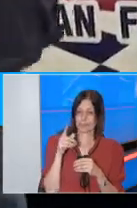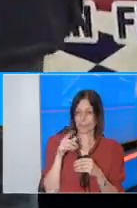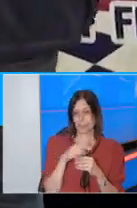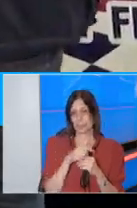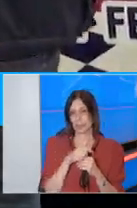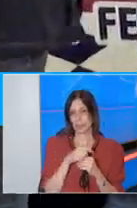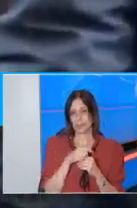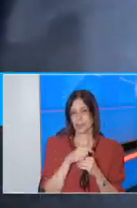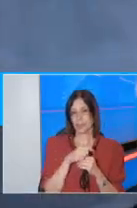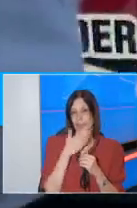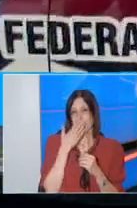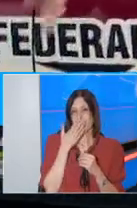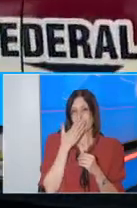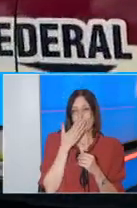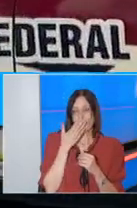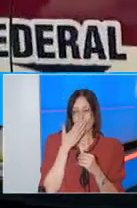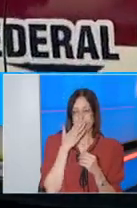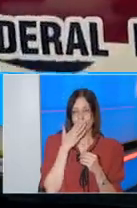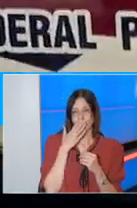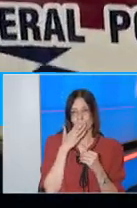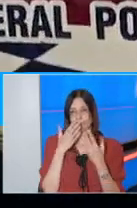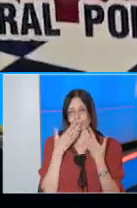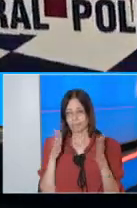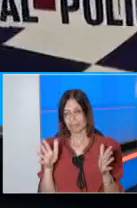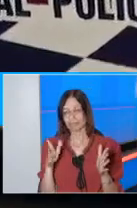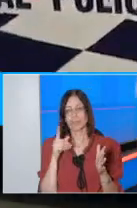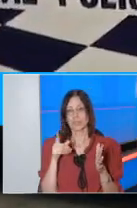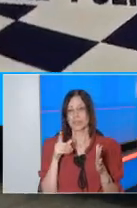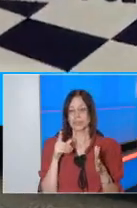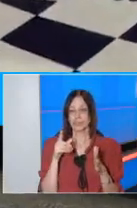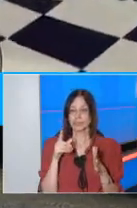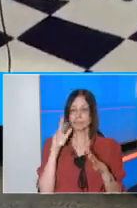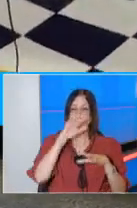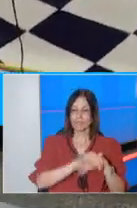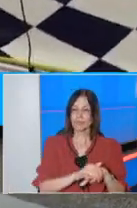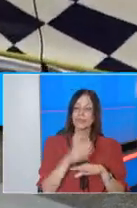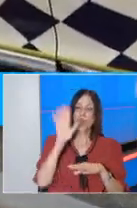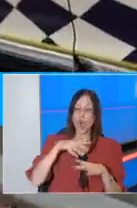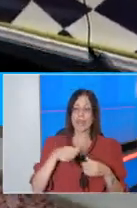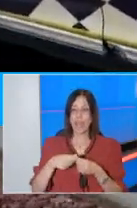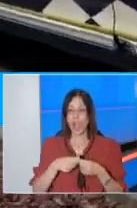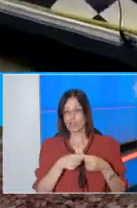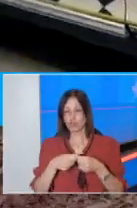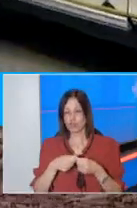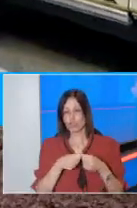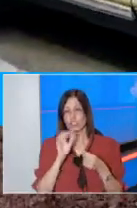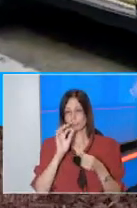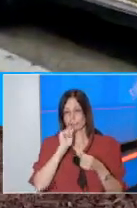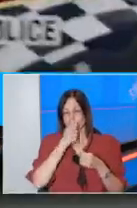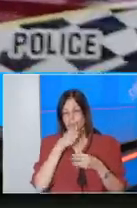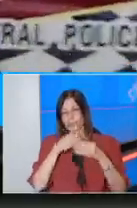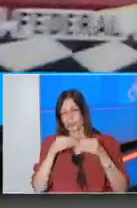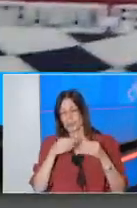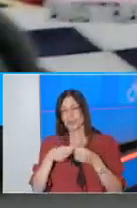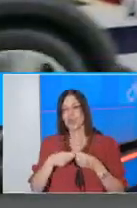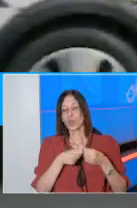למעשה חשפו וסיכלו עוד רשת מוצפנת ששימשה ארגוני פשע